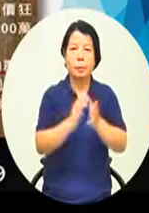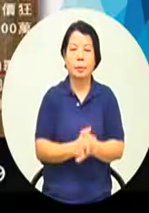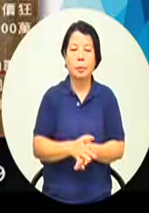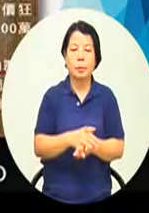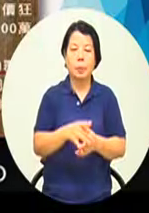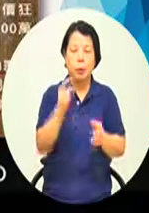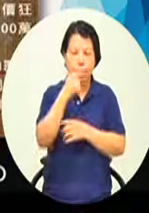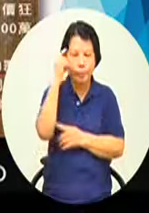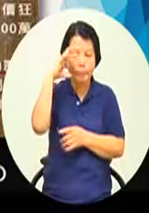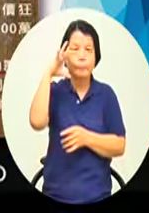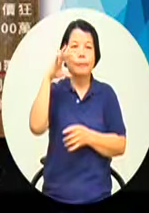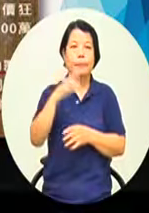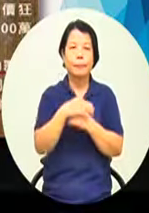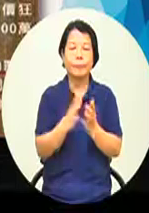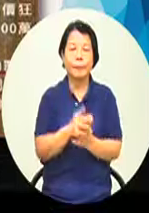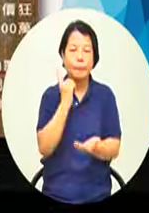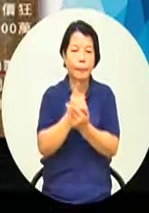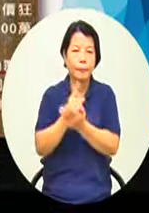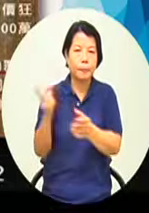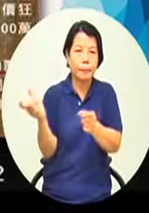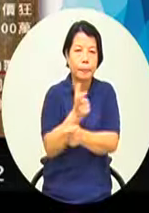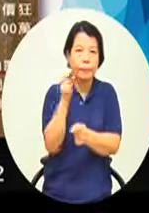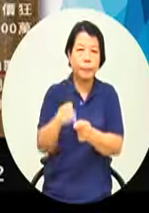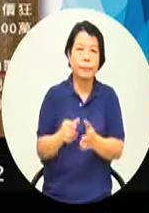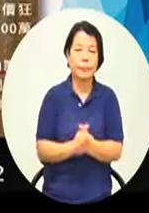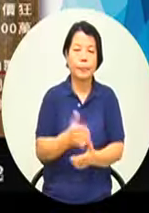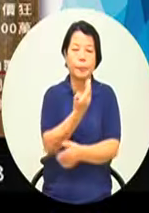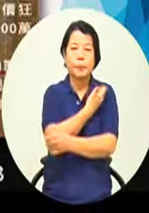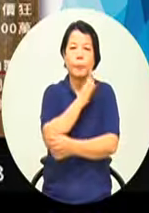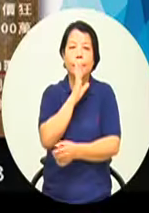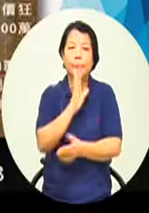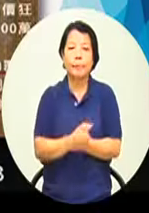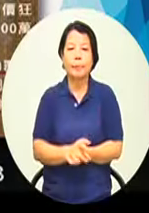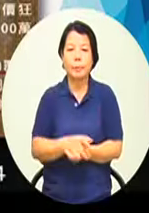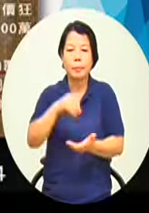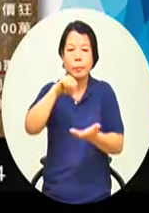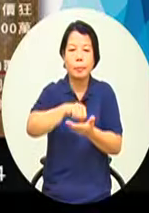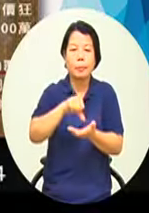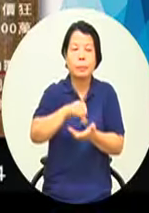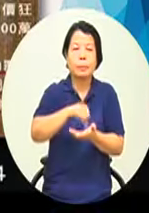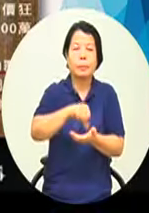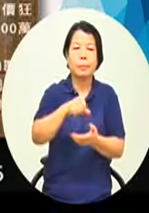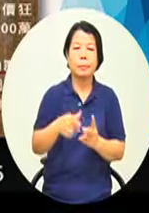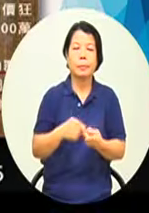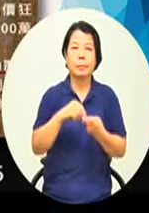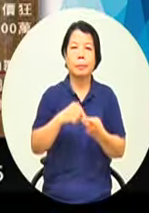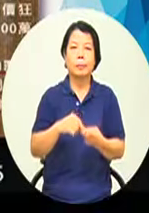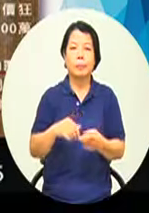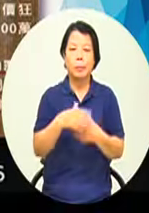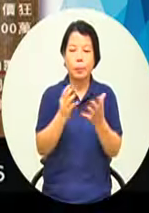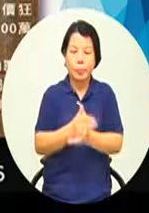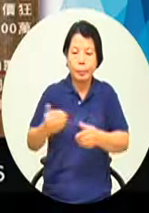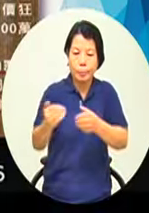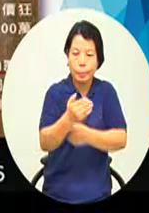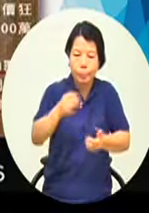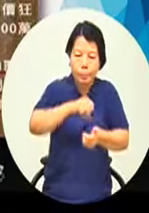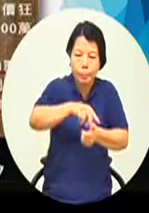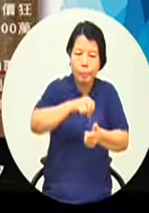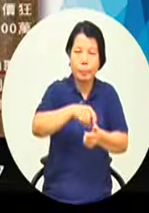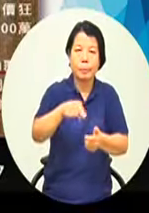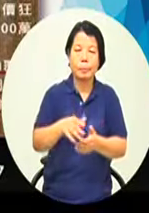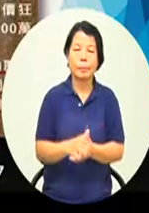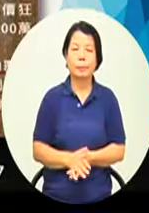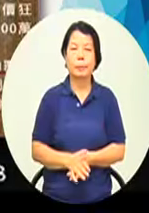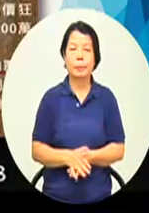一动，特别风台来，无论是做事的也好啦，包括有一些养殖业者，好养